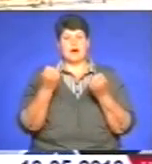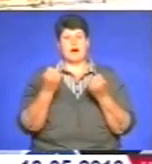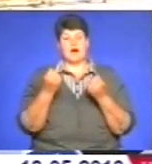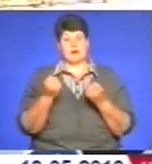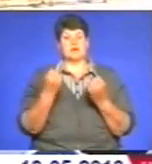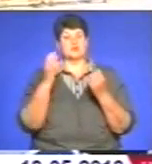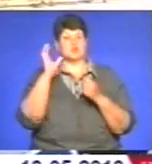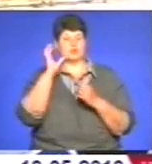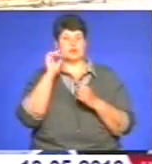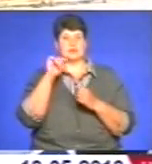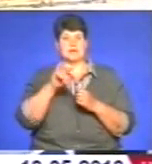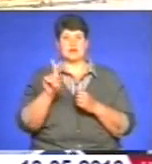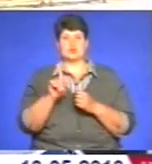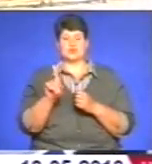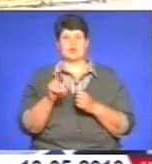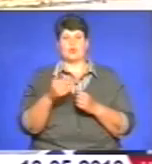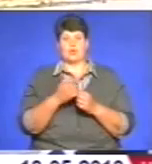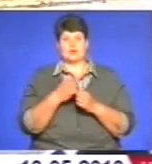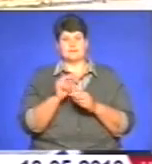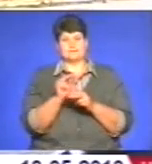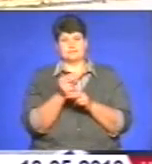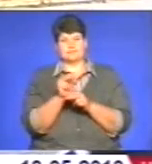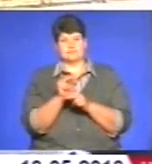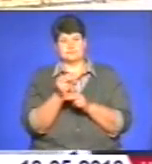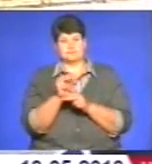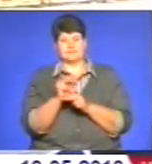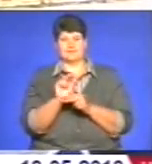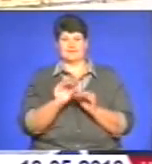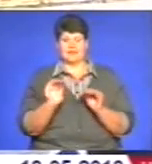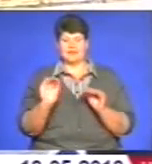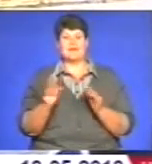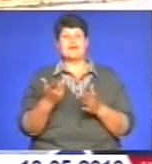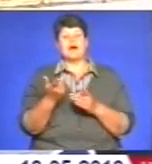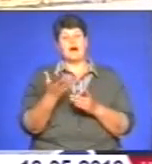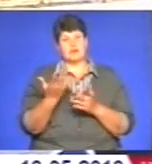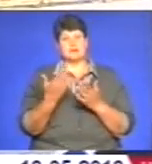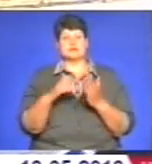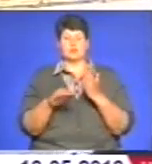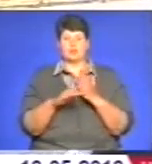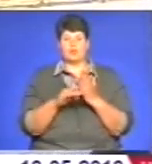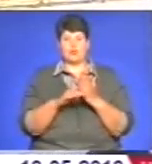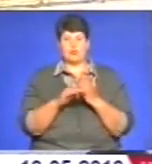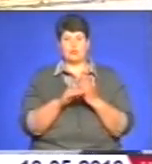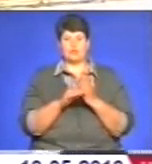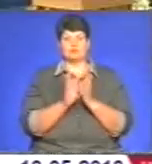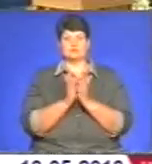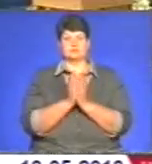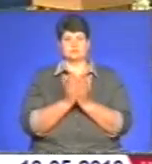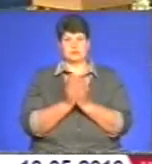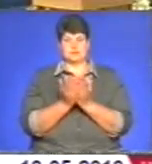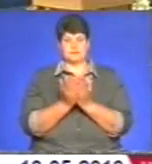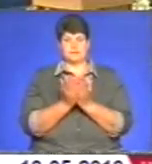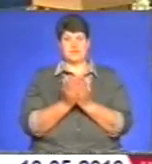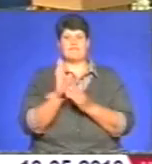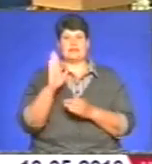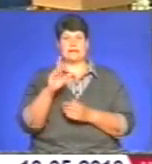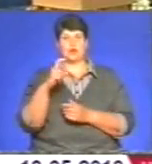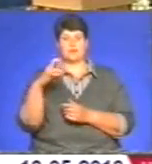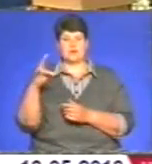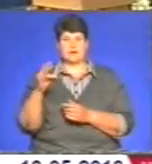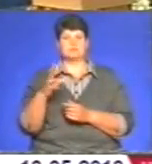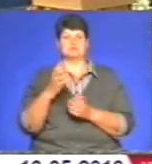хоче вихователь, ну, звичайно, підкориговує дітей, але за допомогою посібників. Валентин Хоптян